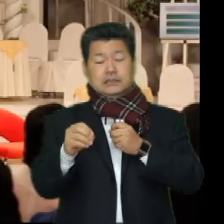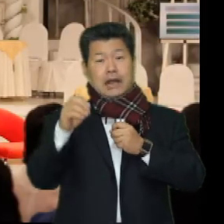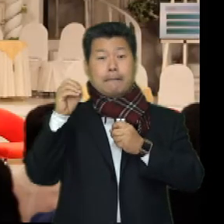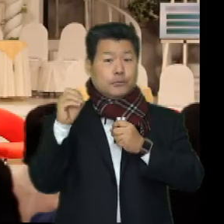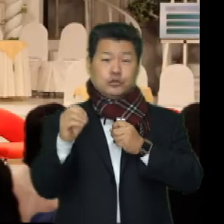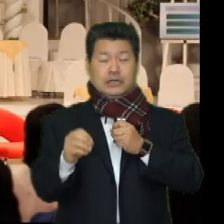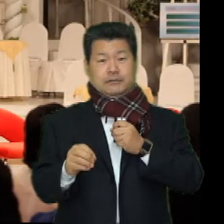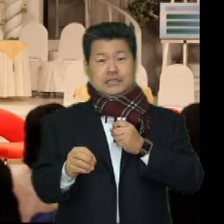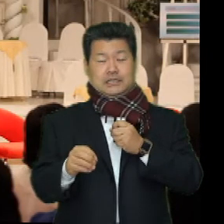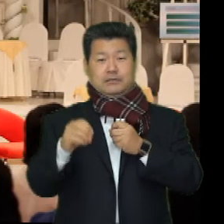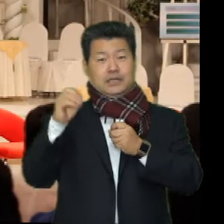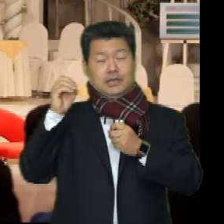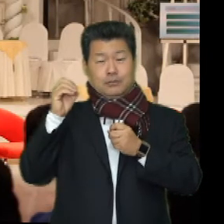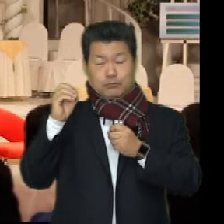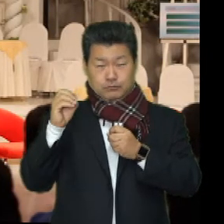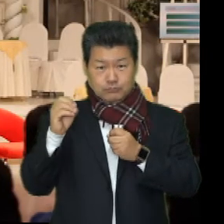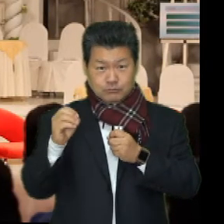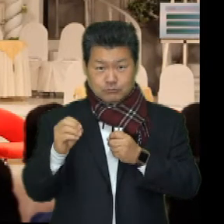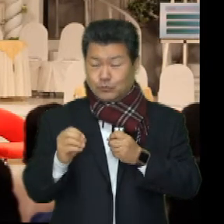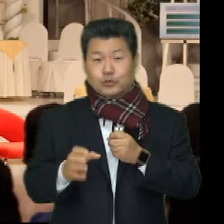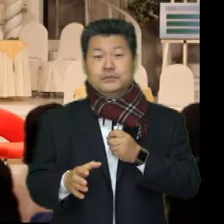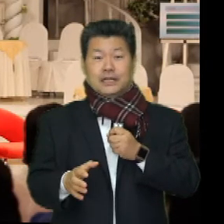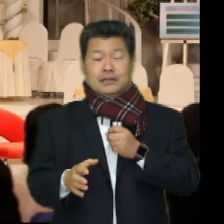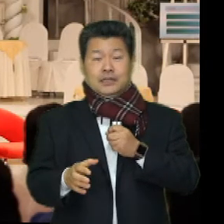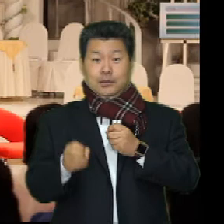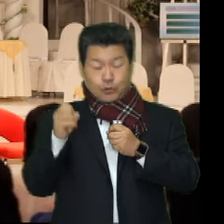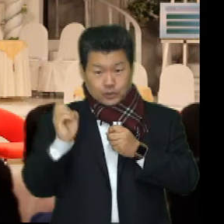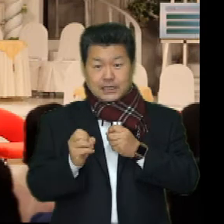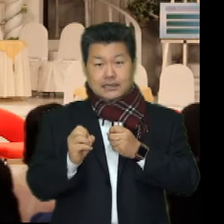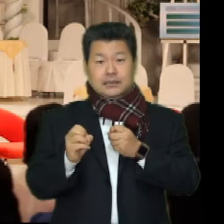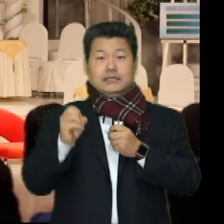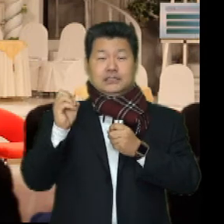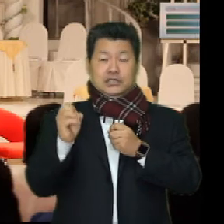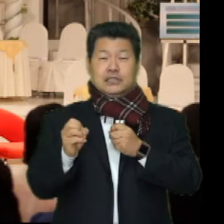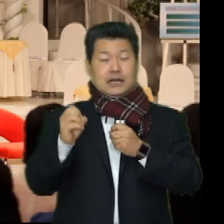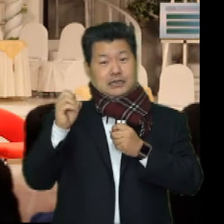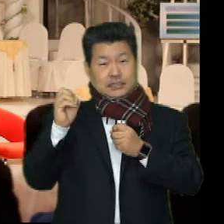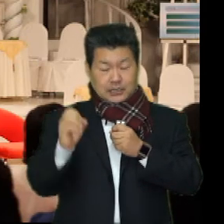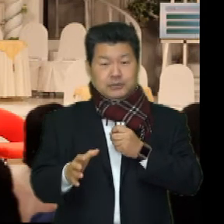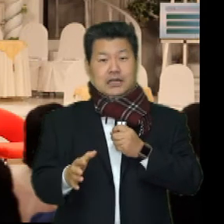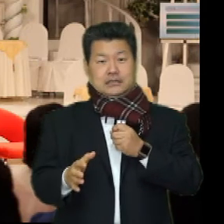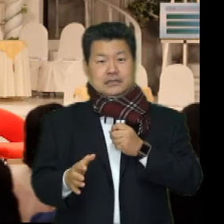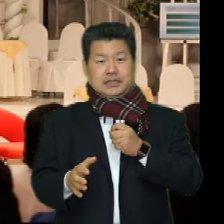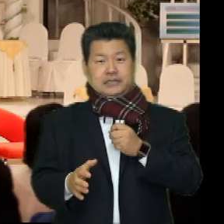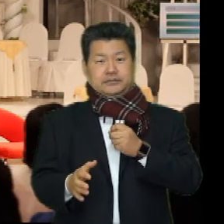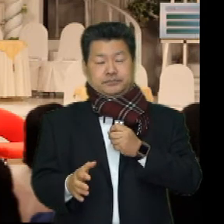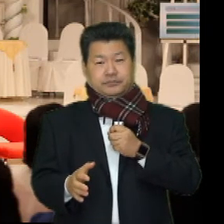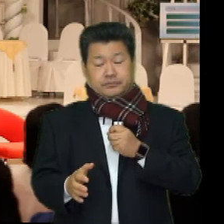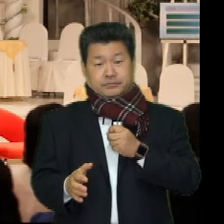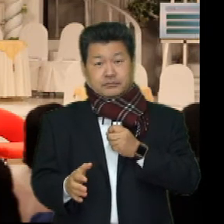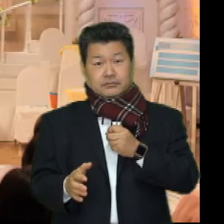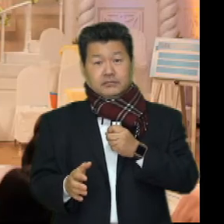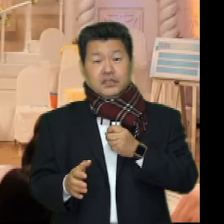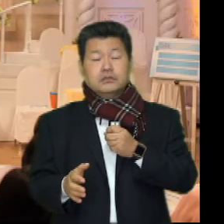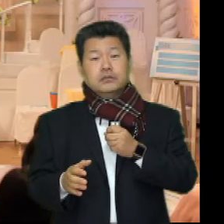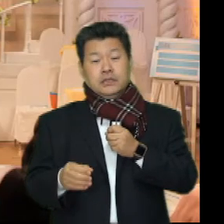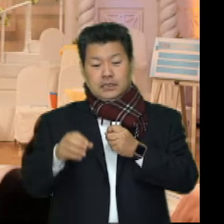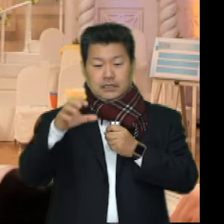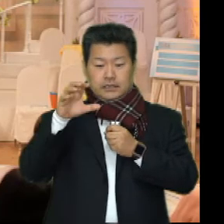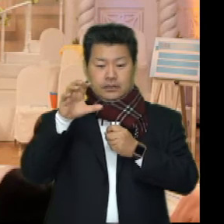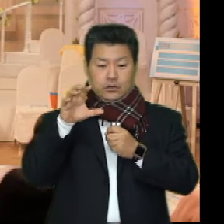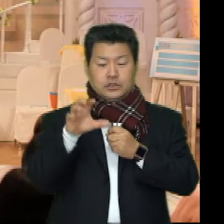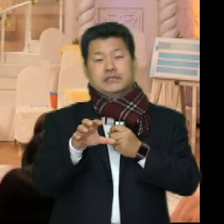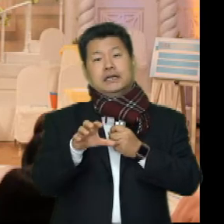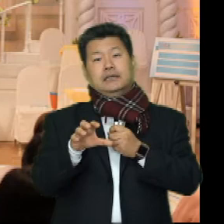그 맛이 어떻다 하는 걸 한 번도 안 해봤기 때문에 모릅니다. 모르니까 쓰기가 겁이 났던 거예요.